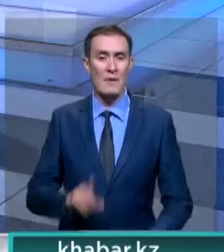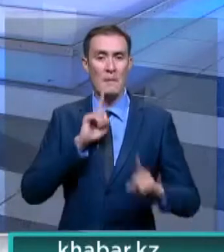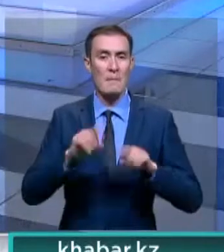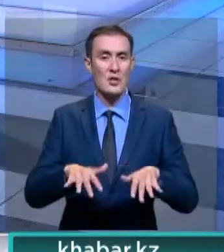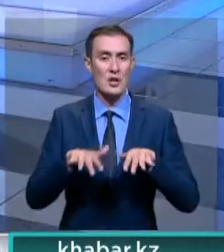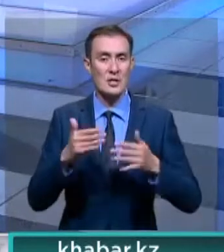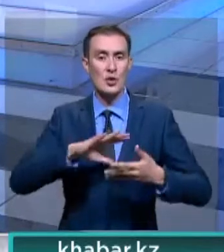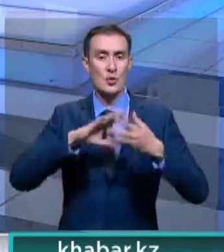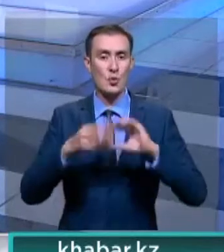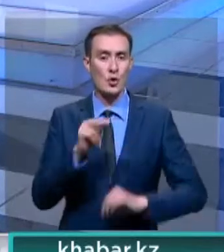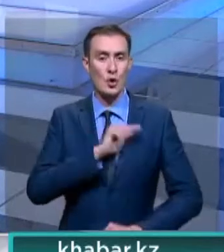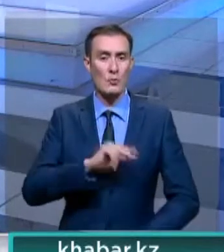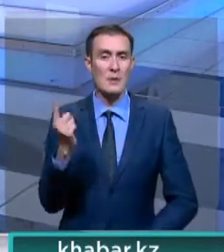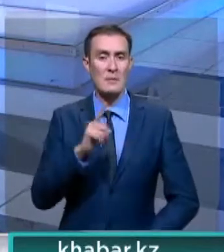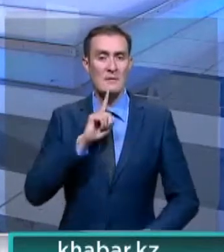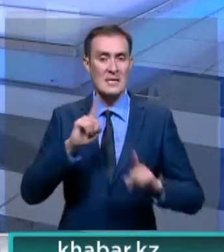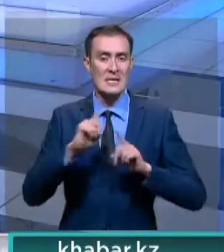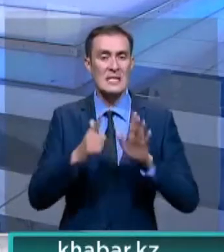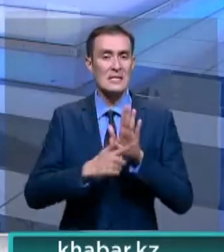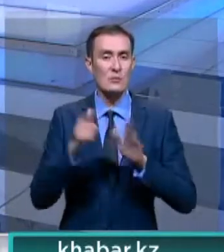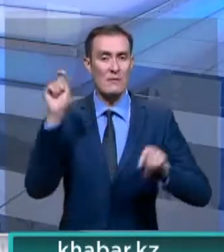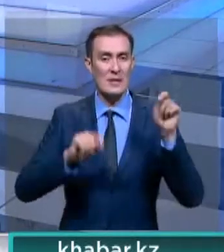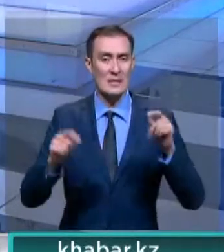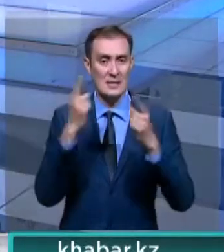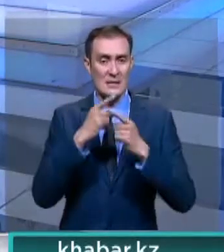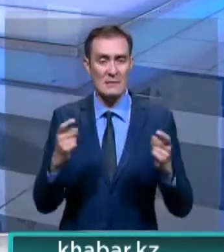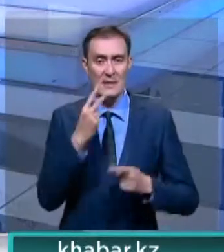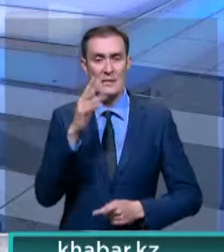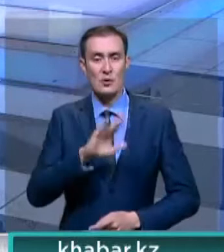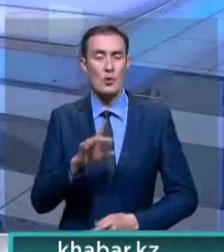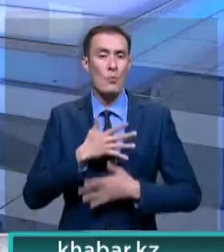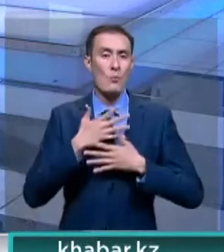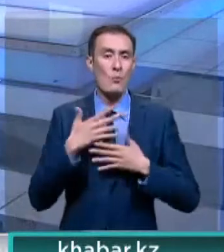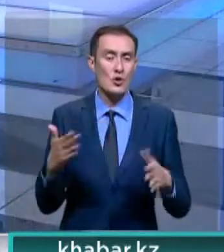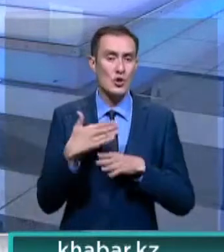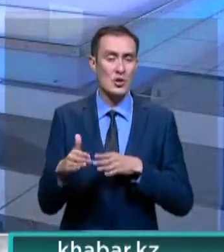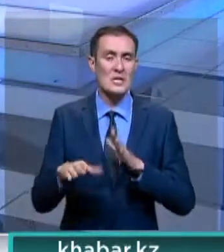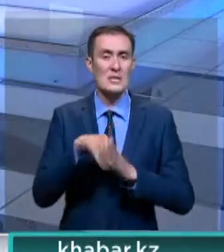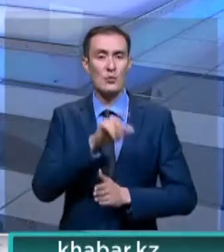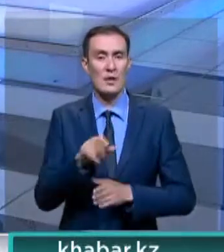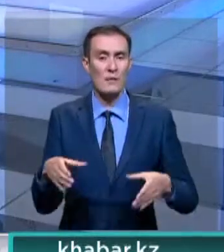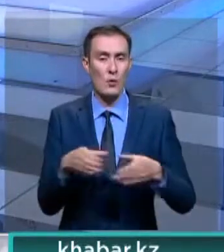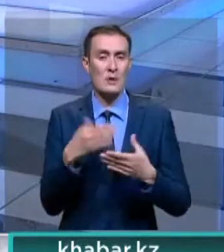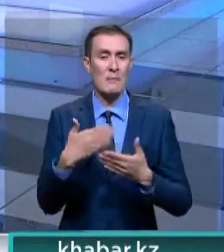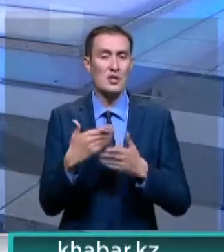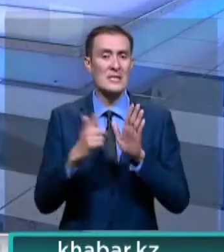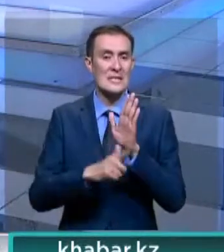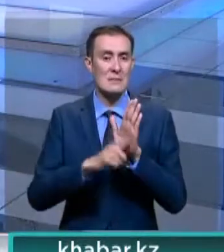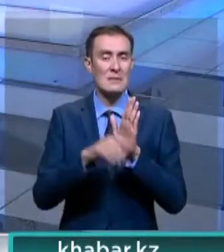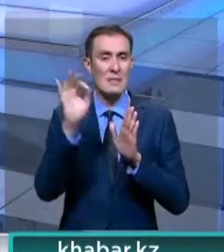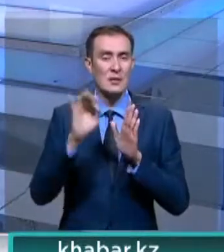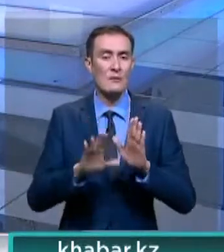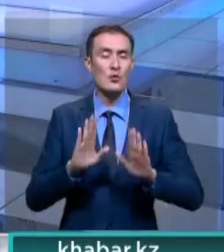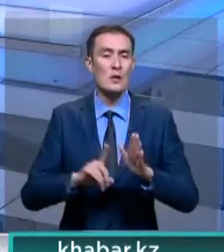В Мажилисе подвели итоги работы первой сессии 7-го созыва. Несмотря на то, что большая часть депутатского корпуса, почти 70%,